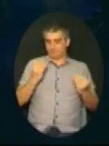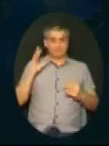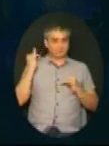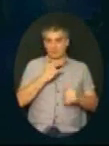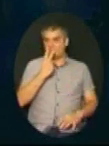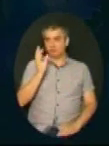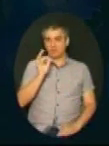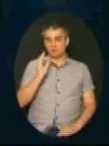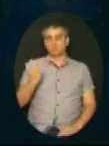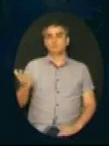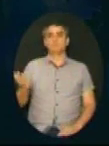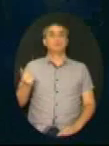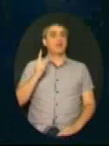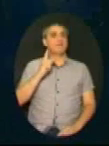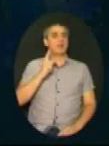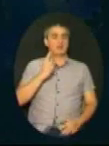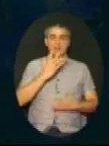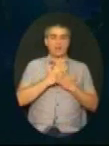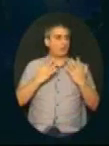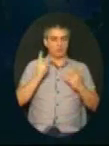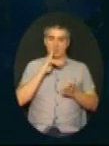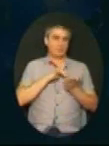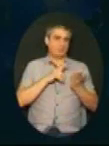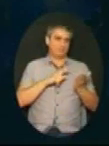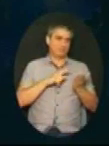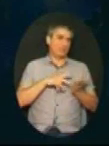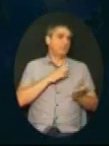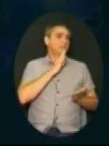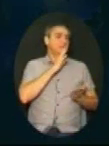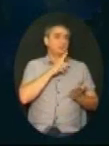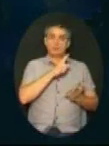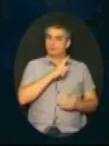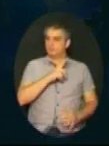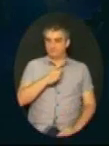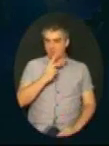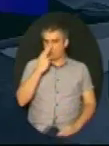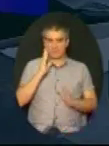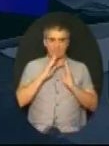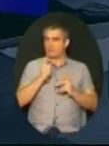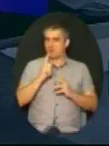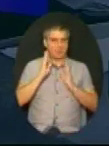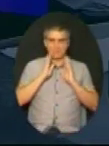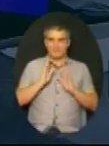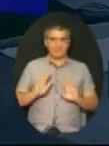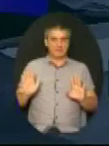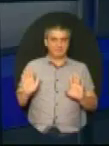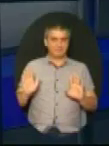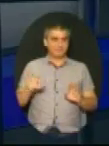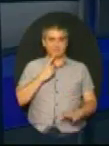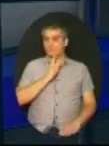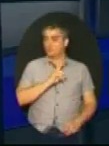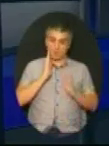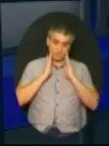להביא 2%, זה מדהים. אבל הגל הגדול שם לא נמצא המאגר. המרכז, הסיפור נמצא בזה. הם לא מאמין. הם לא מאמינים.